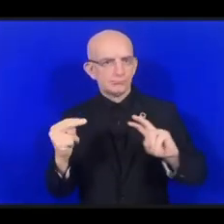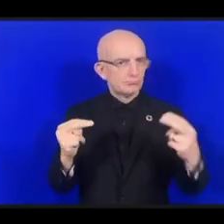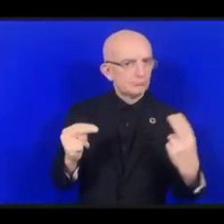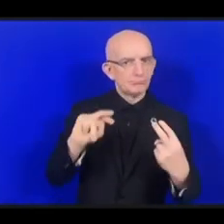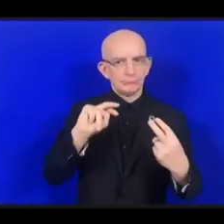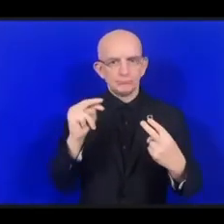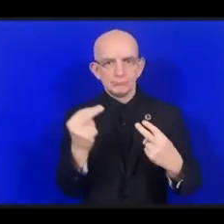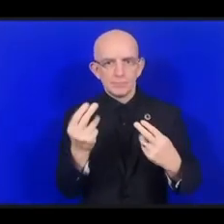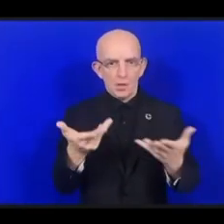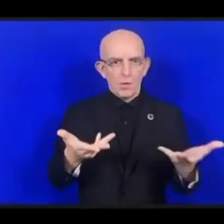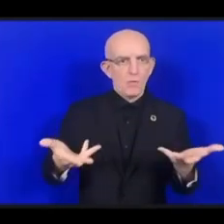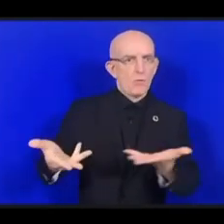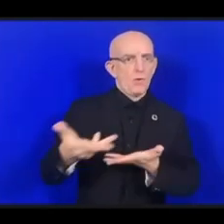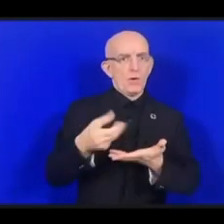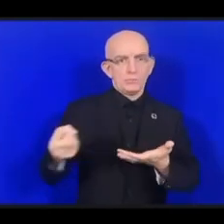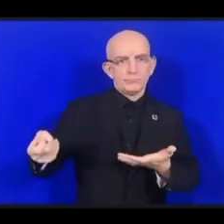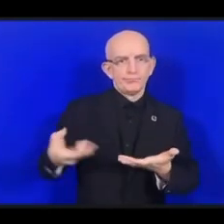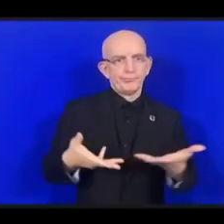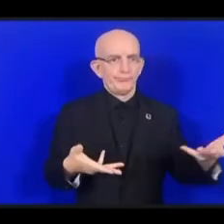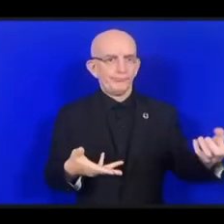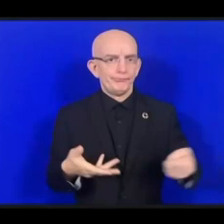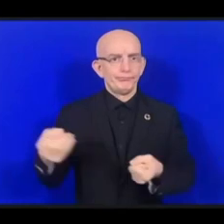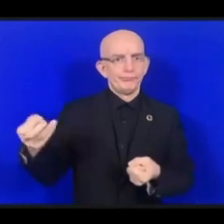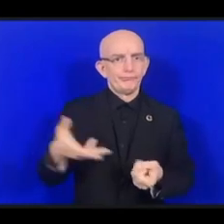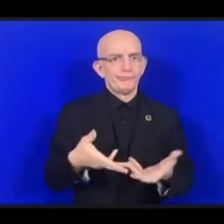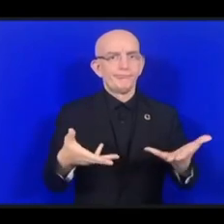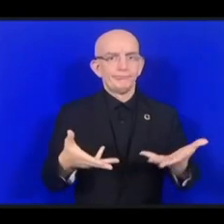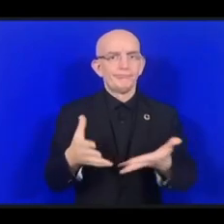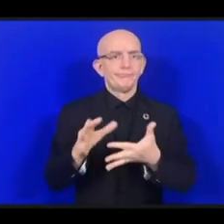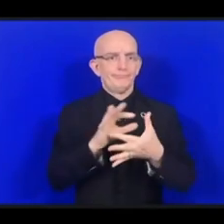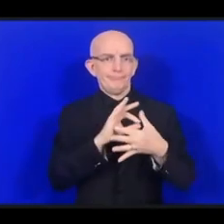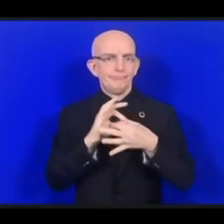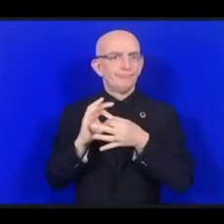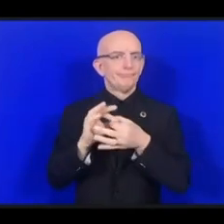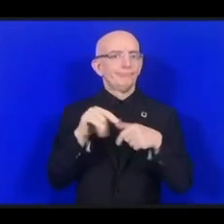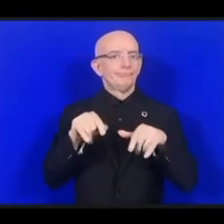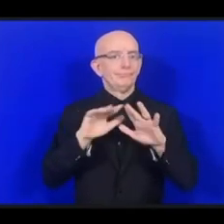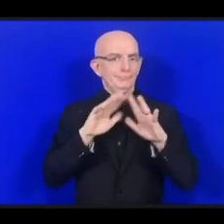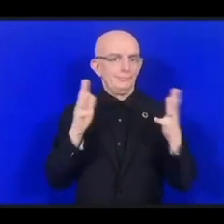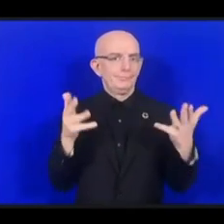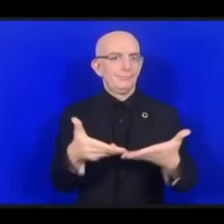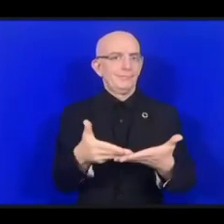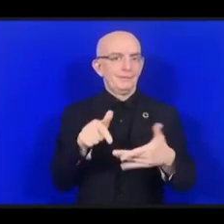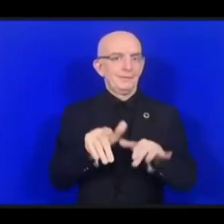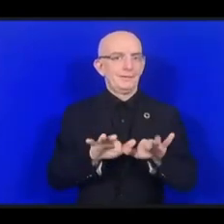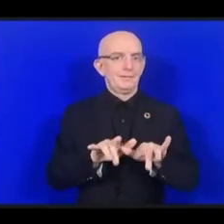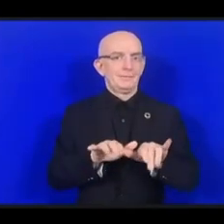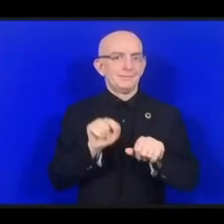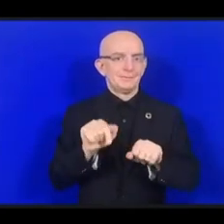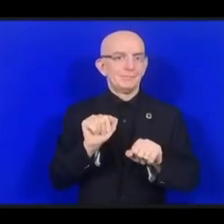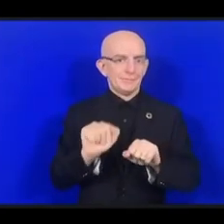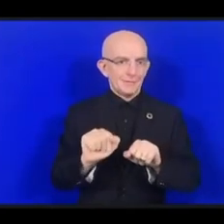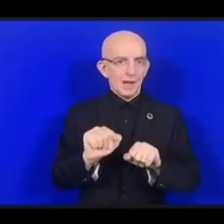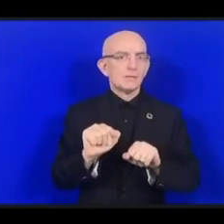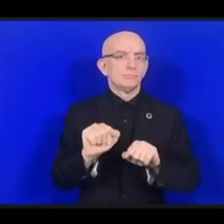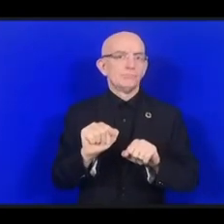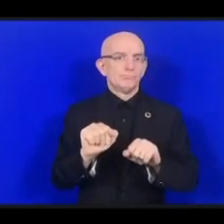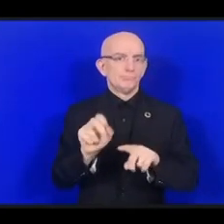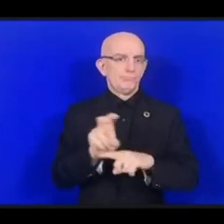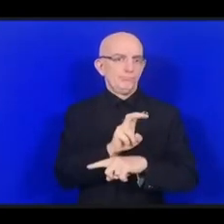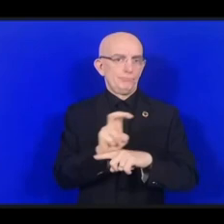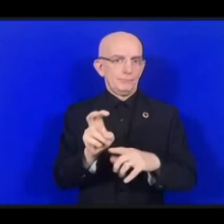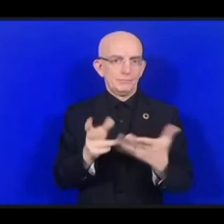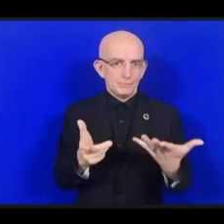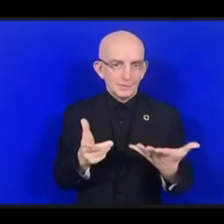rôle de créer ce dont nous avons besoin deuxièmement il ne peut pas y avoir de